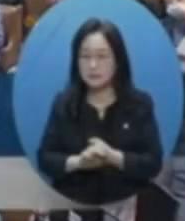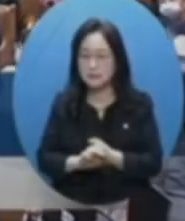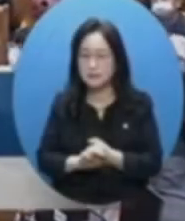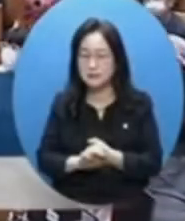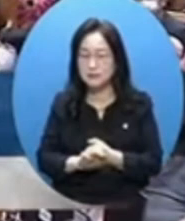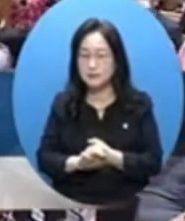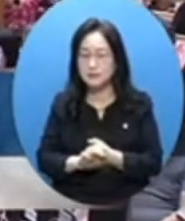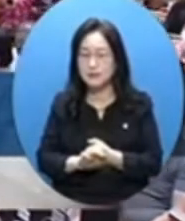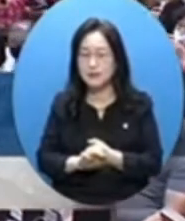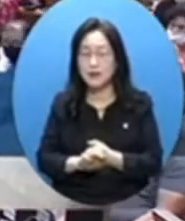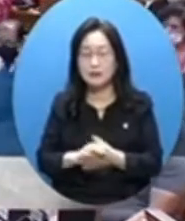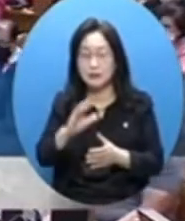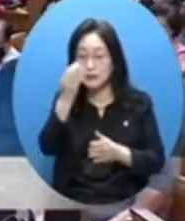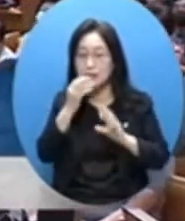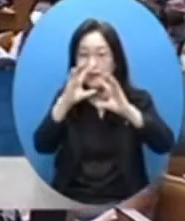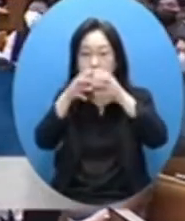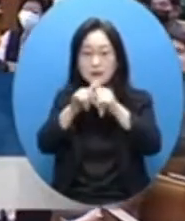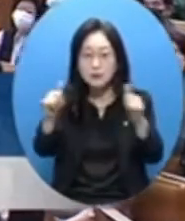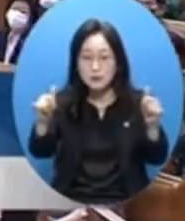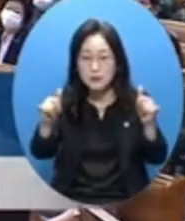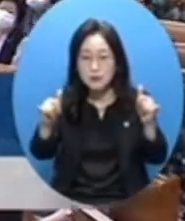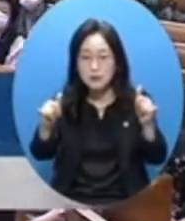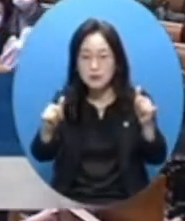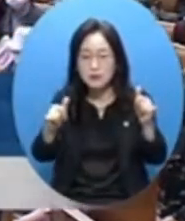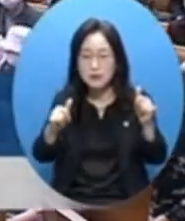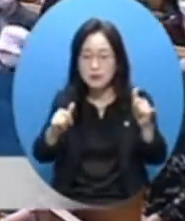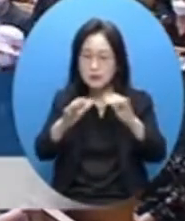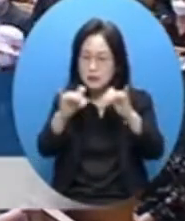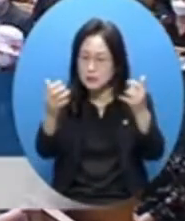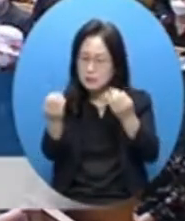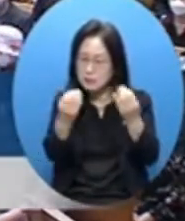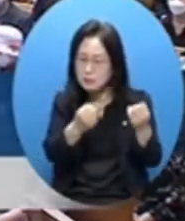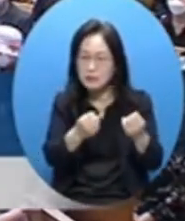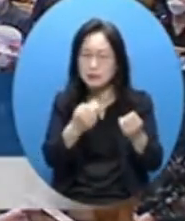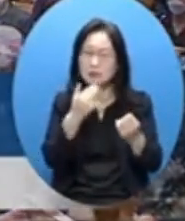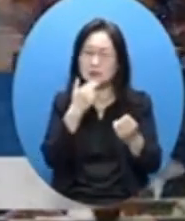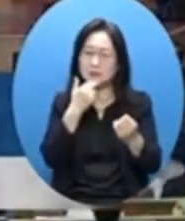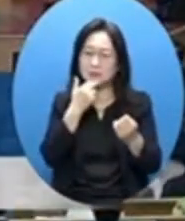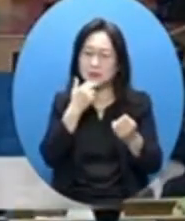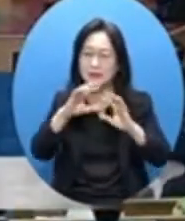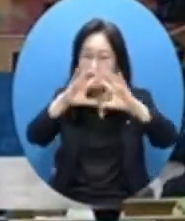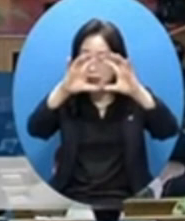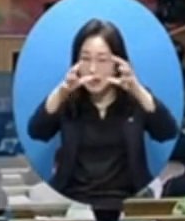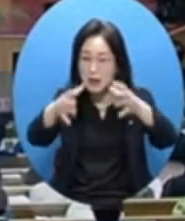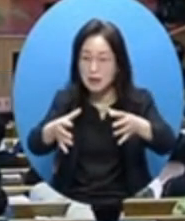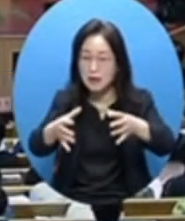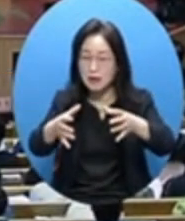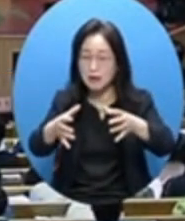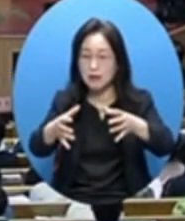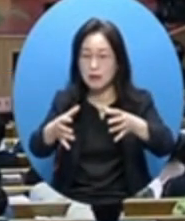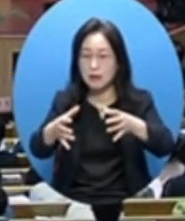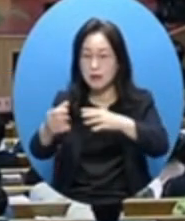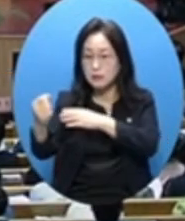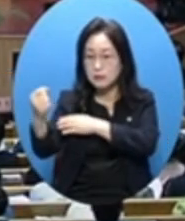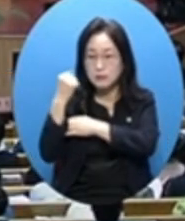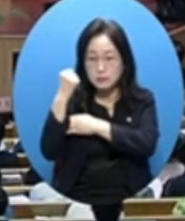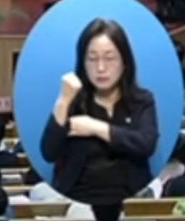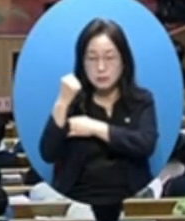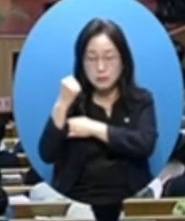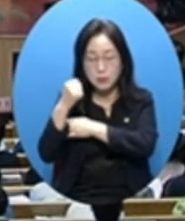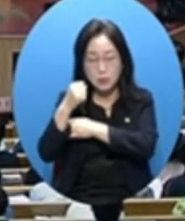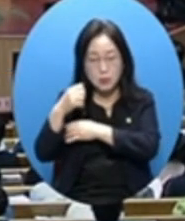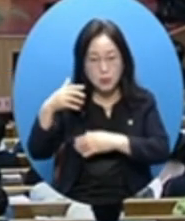이스라엘 민족이 소수 민족으로 전 세계 가장 큰 영향을 끼치게 된 데는